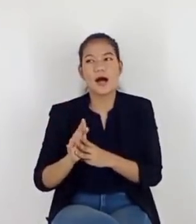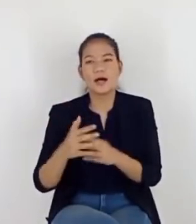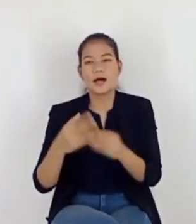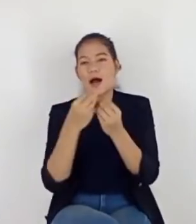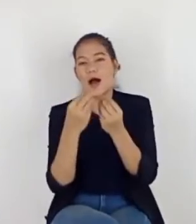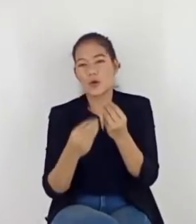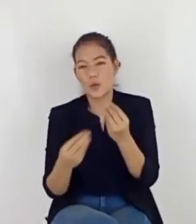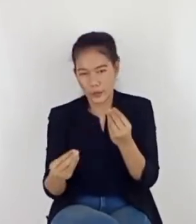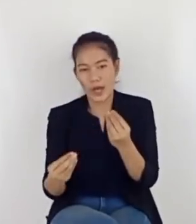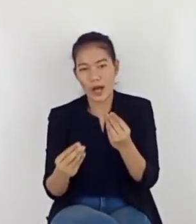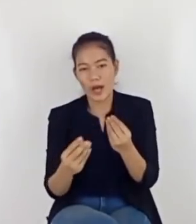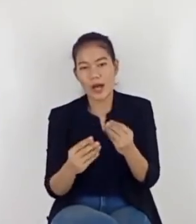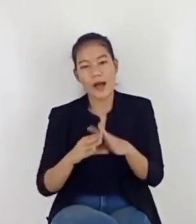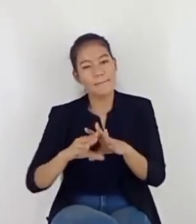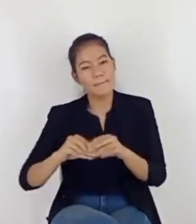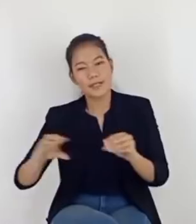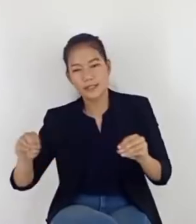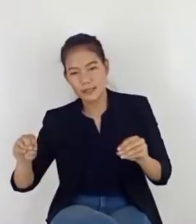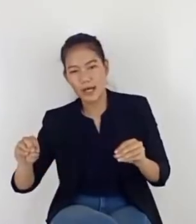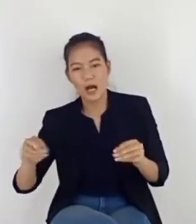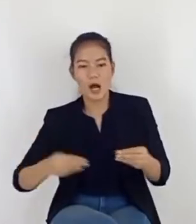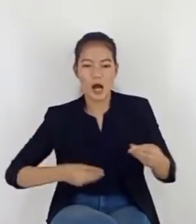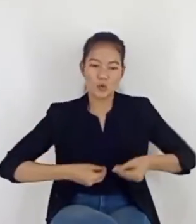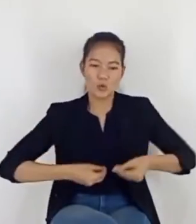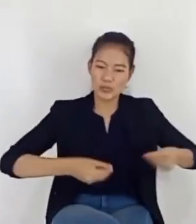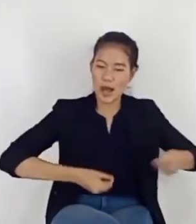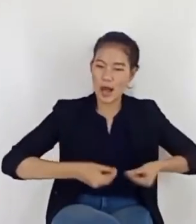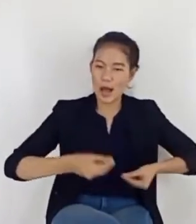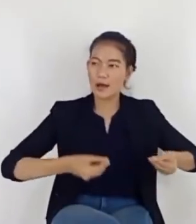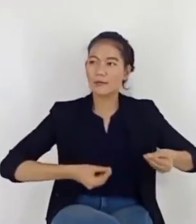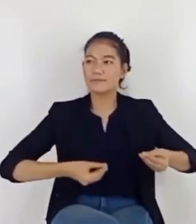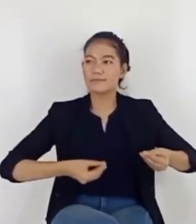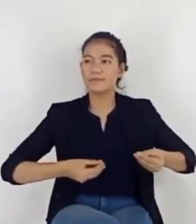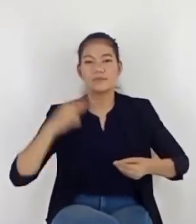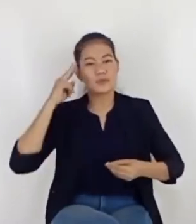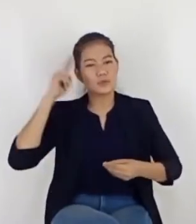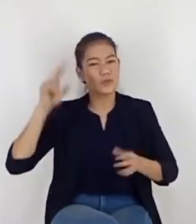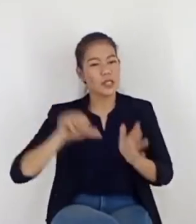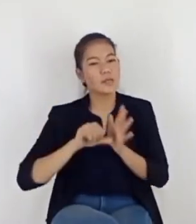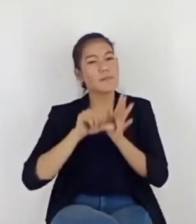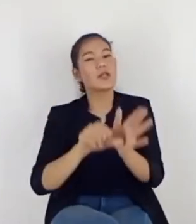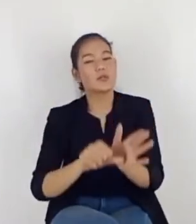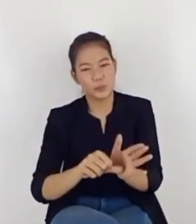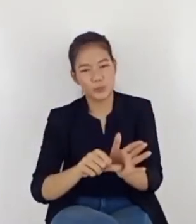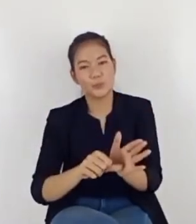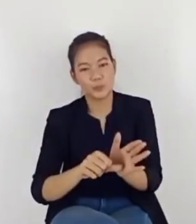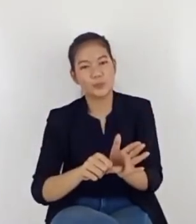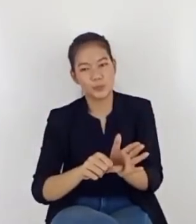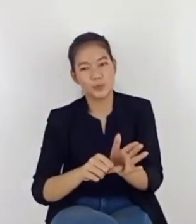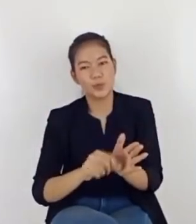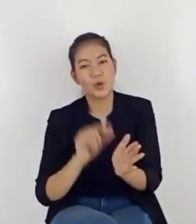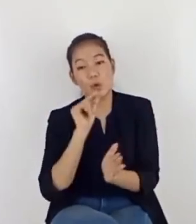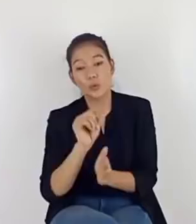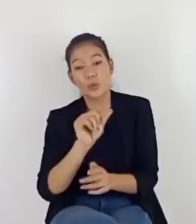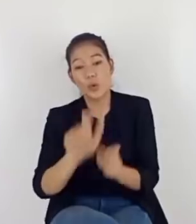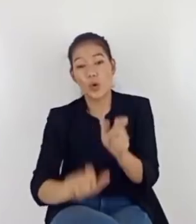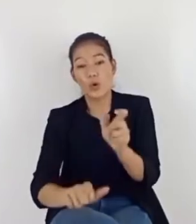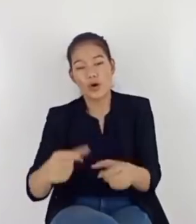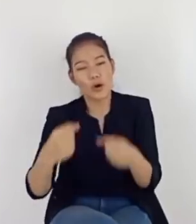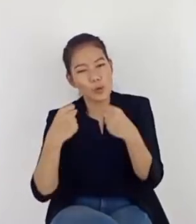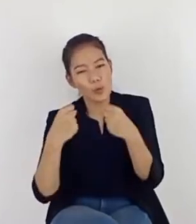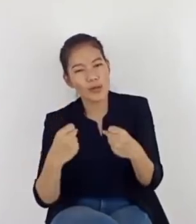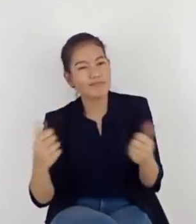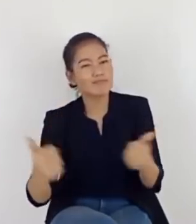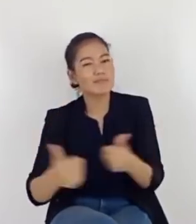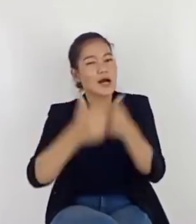kami yang bekerja, yang melakukan usaha-usaha bisnisnya. Tuhan tolong mereka juga agar mereka kuat dan